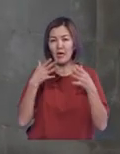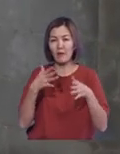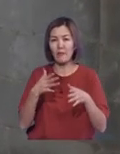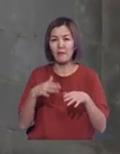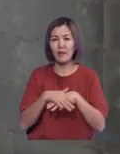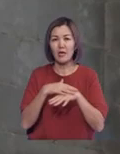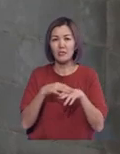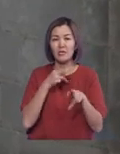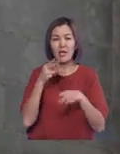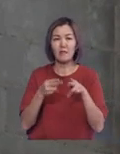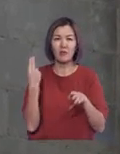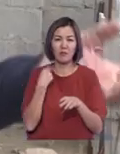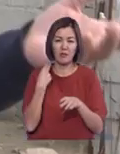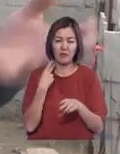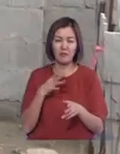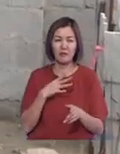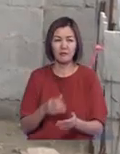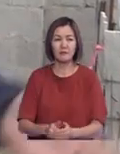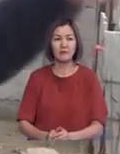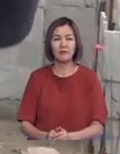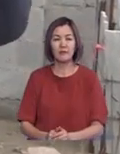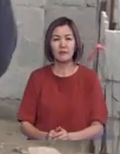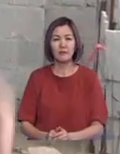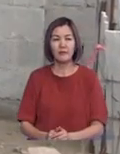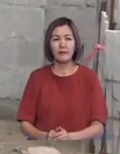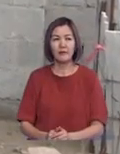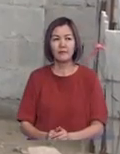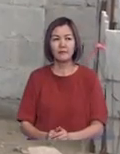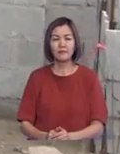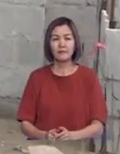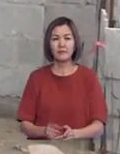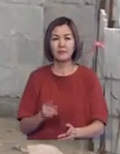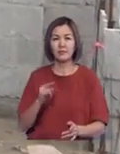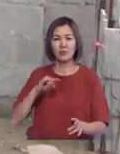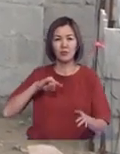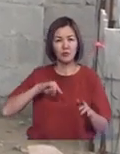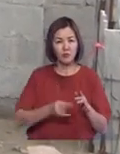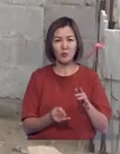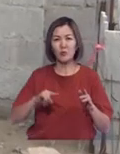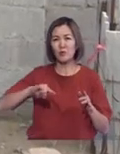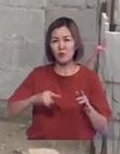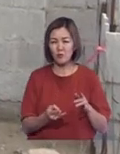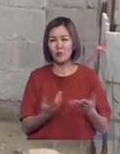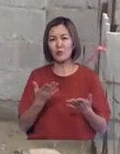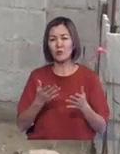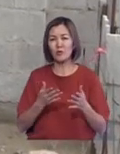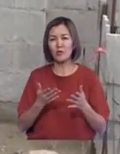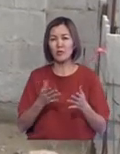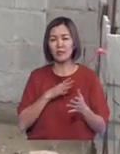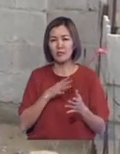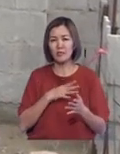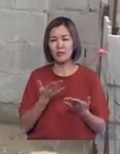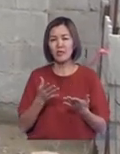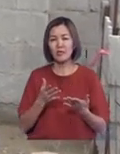қарашы шағмайтудан шаршағанын айтады. Кезінде қазып шұңқыр-шұңқыр қылып қазып кетіп атыр. Қыстай светтерді енді кеше күн